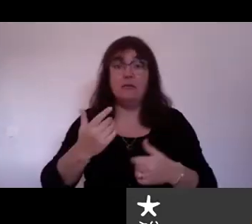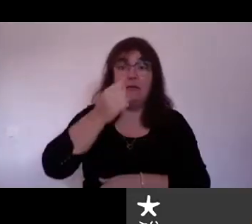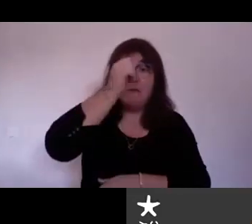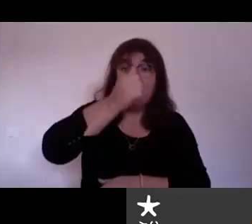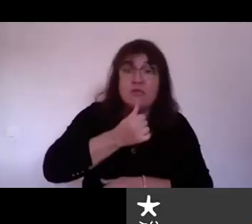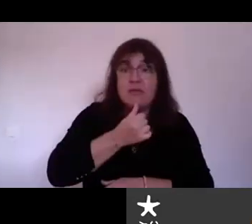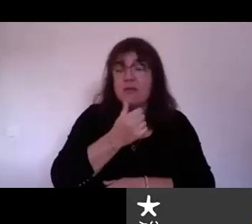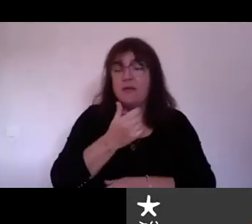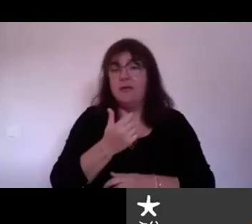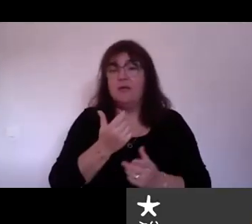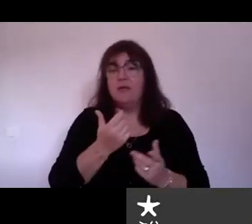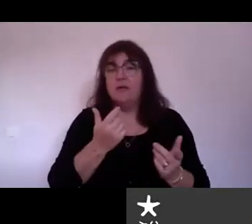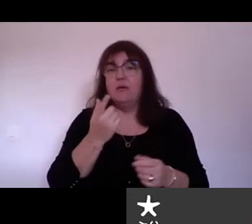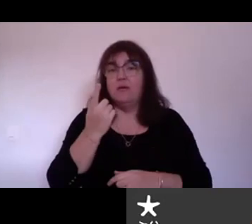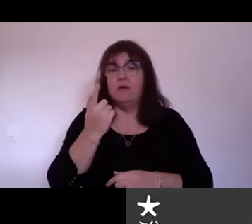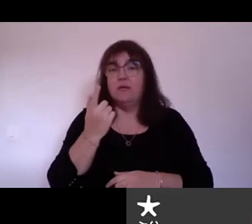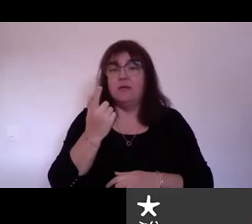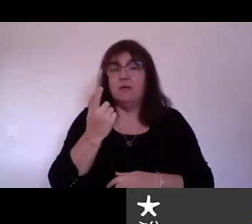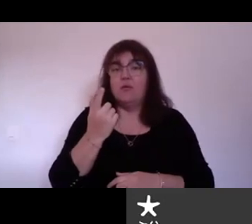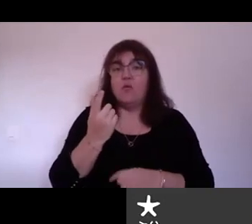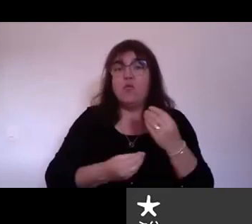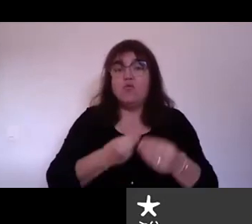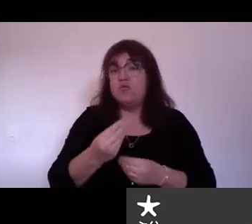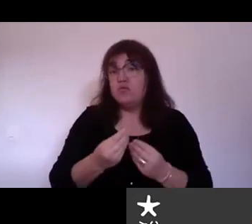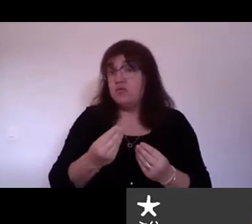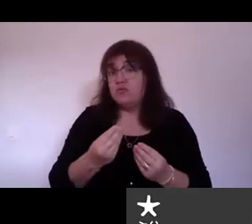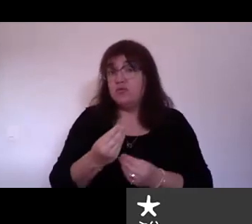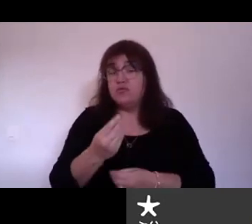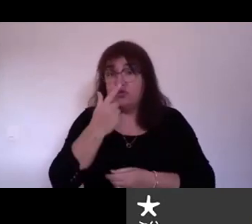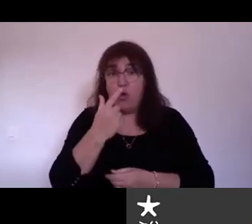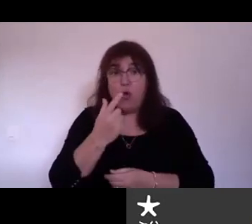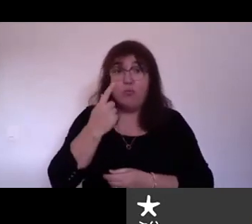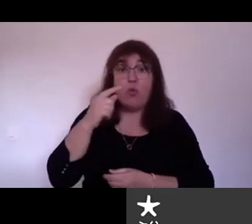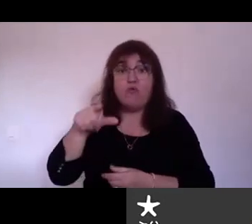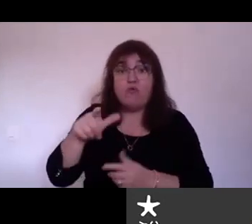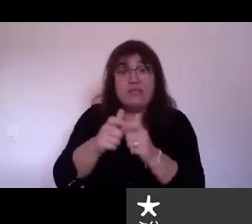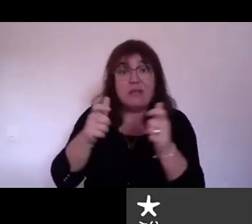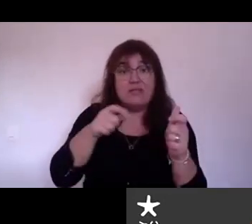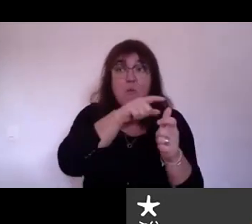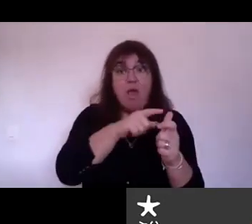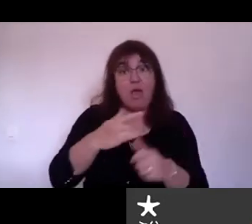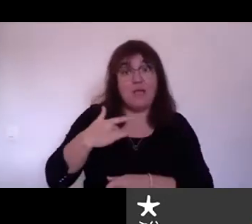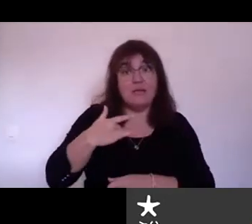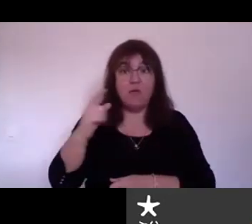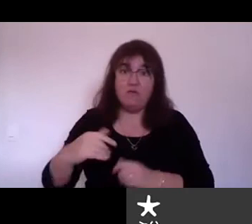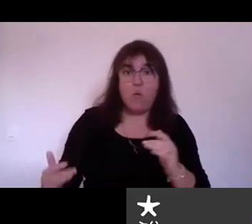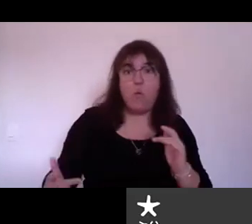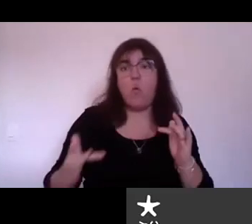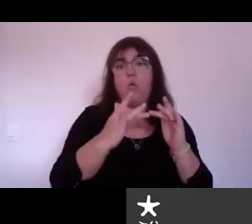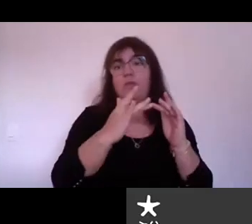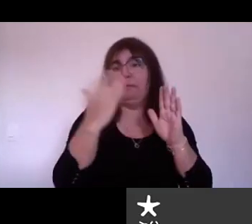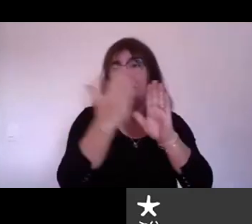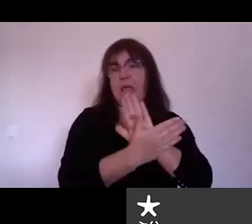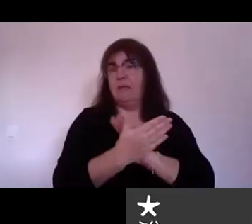choses, de vous rapprocher directement des établissements qui vous intéressent le plus, c'est aussi possible pour mettre en place toutes sortes de